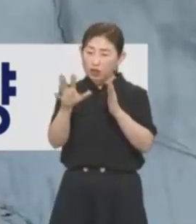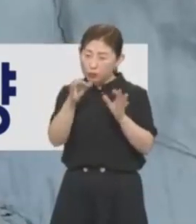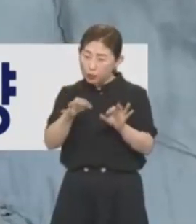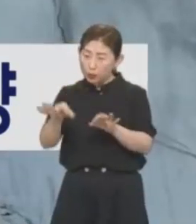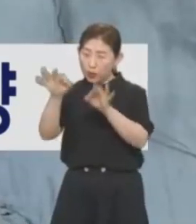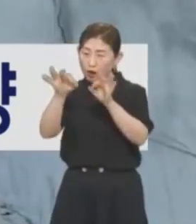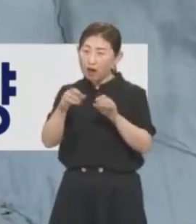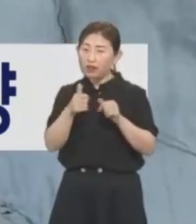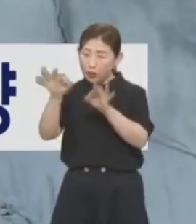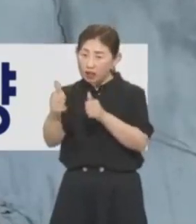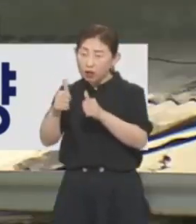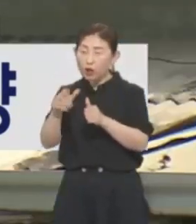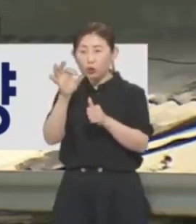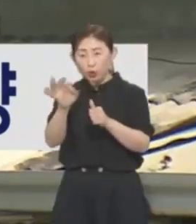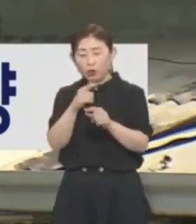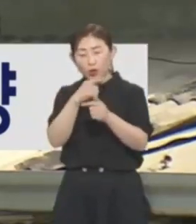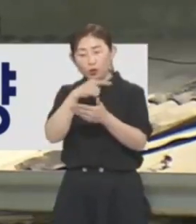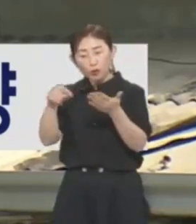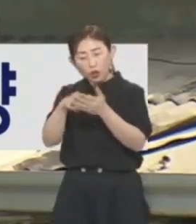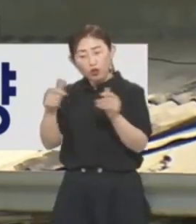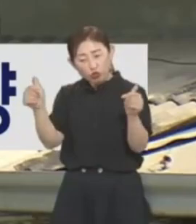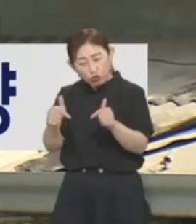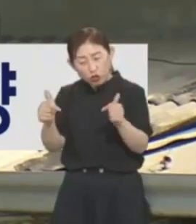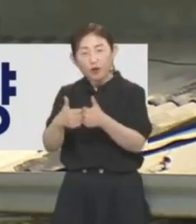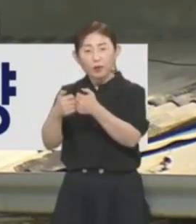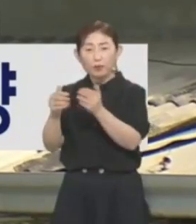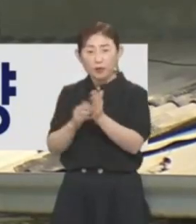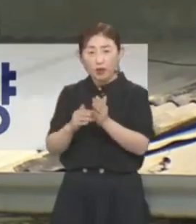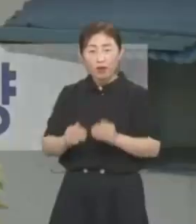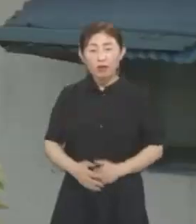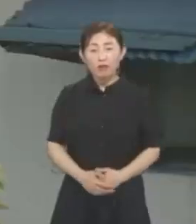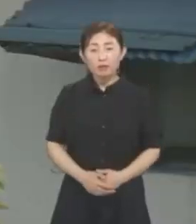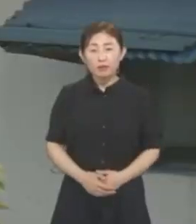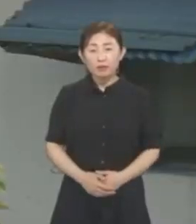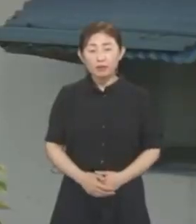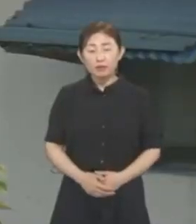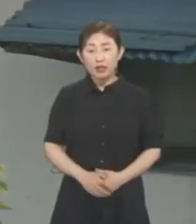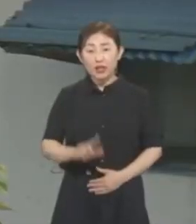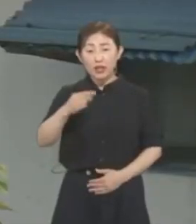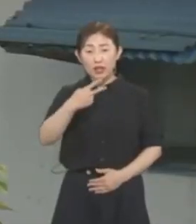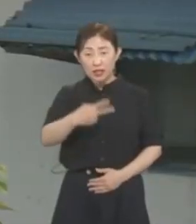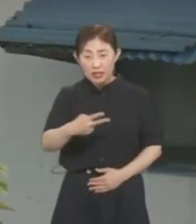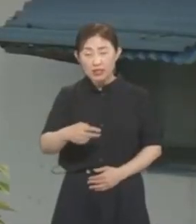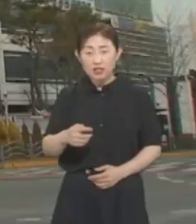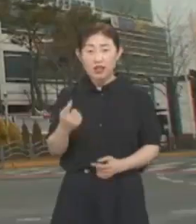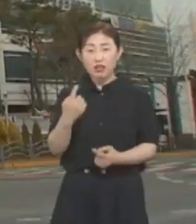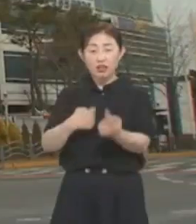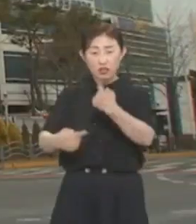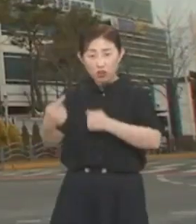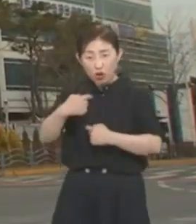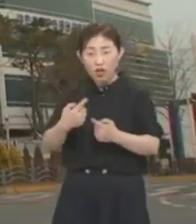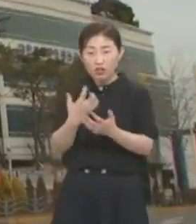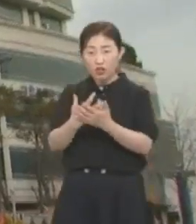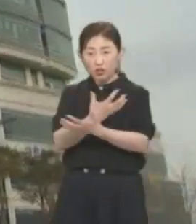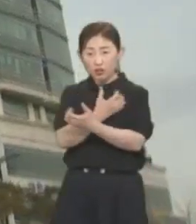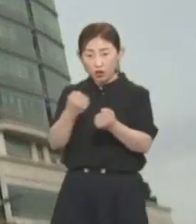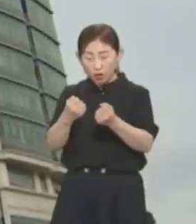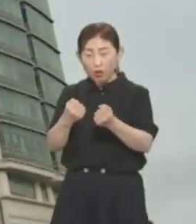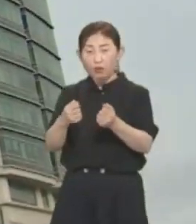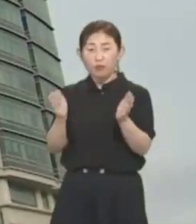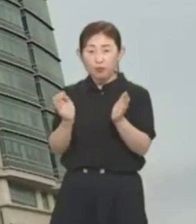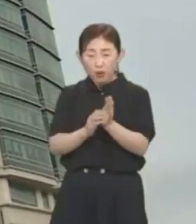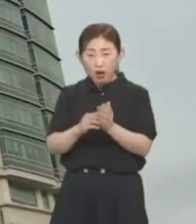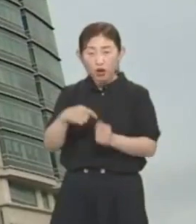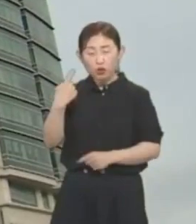위험을 줄이는 방안을 협의했습니다 시와 한국토지주택공사는 사업신청 확약서와 신청 서류